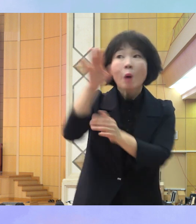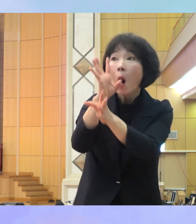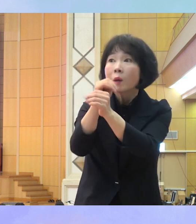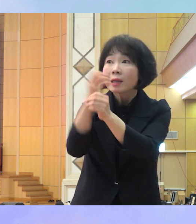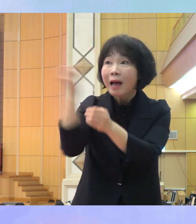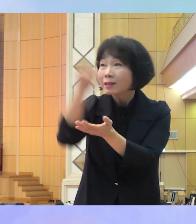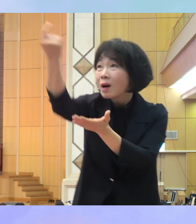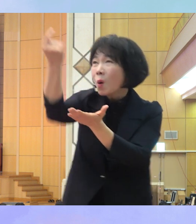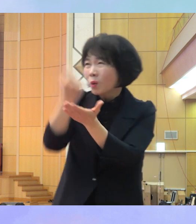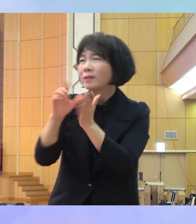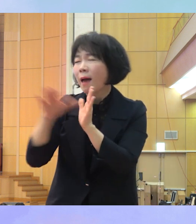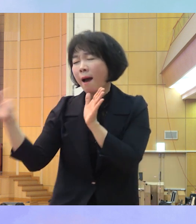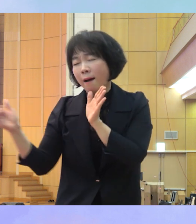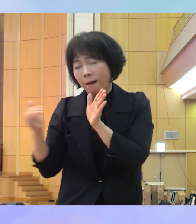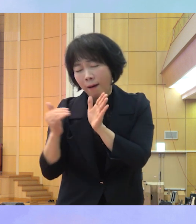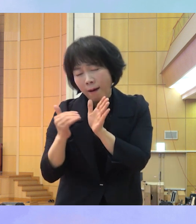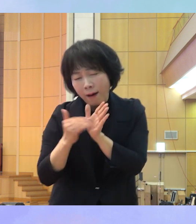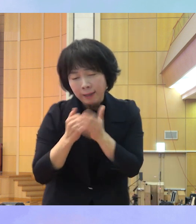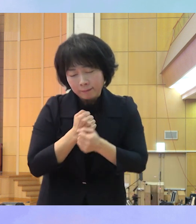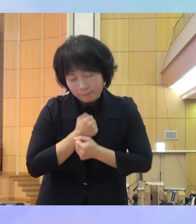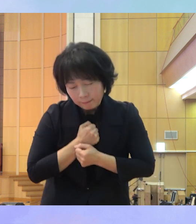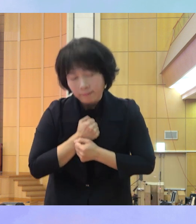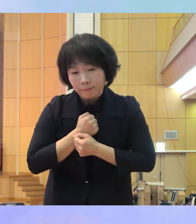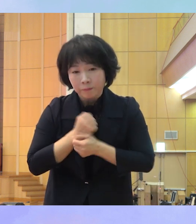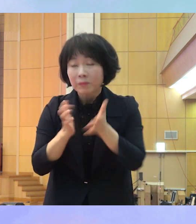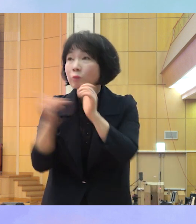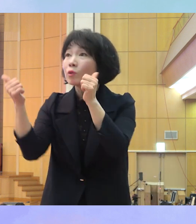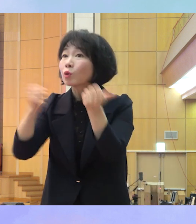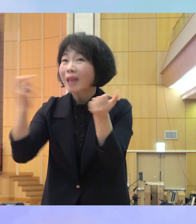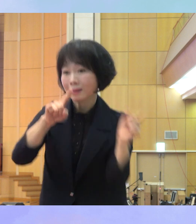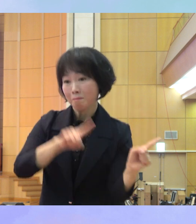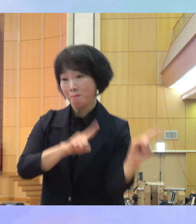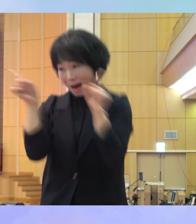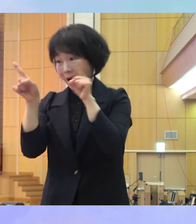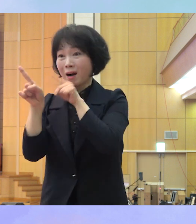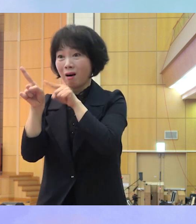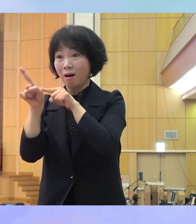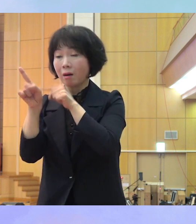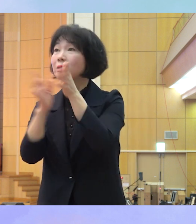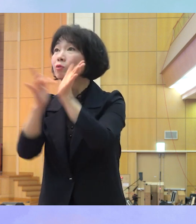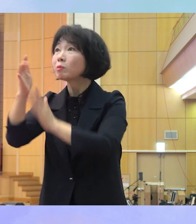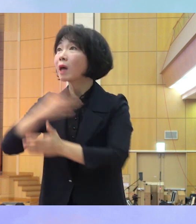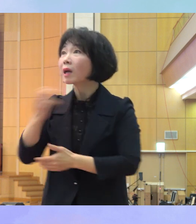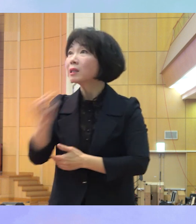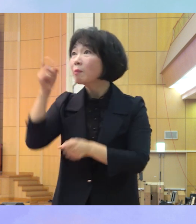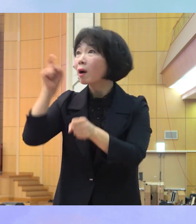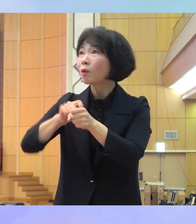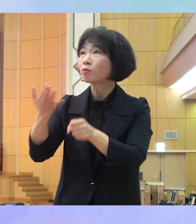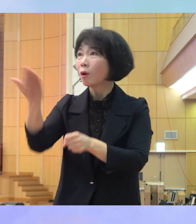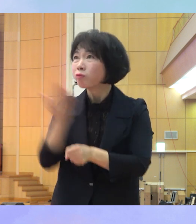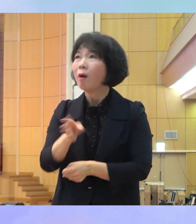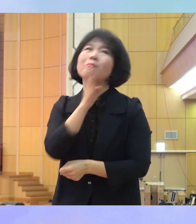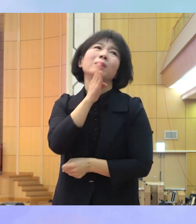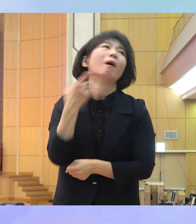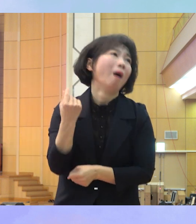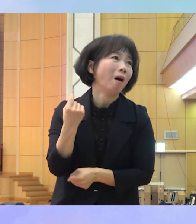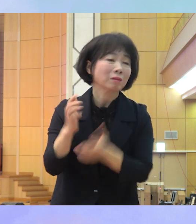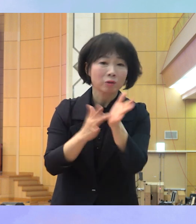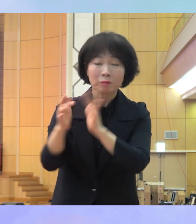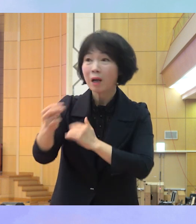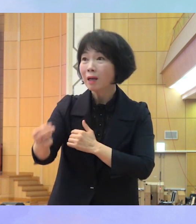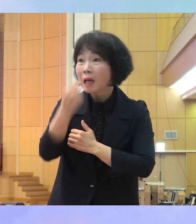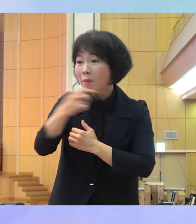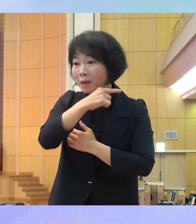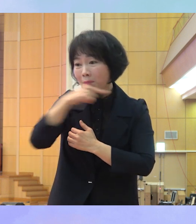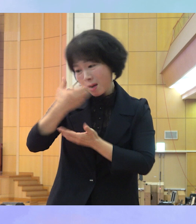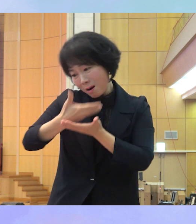주님께서 다시 오실 때까지 예수님이 죽었다가 살아나신 것, 예수님이 나에게 생명의 떡이 되어 주신 것, 예수님이 나에게